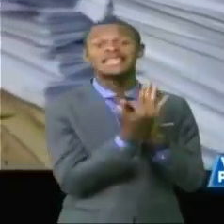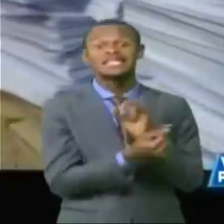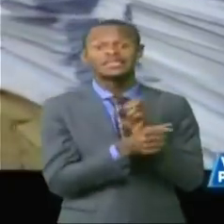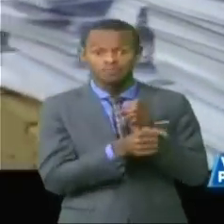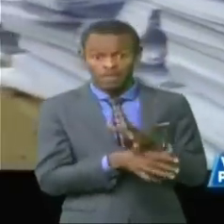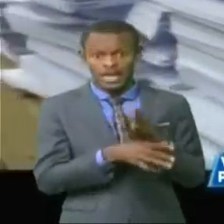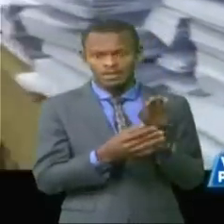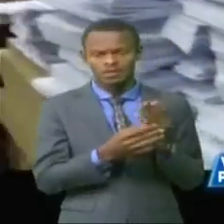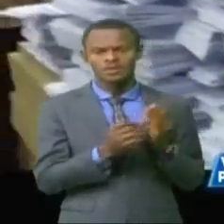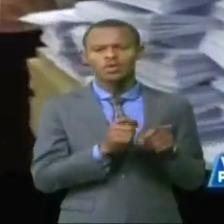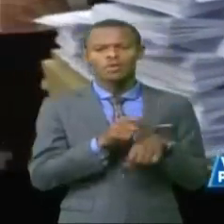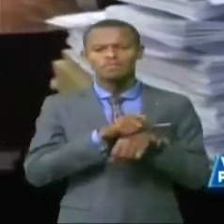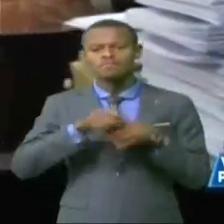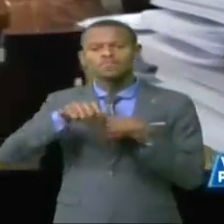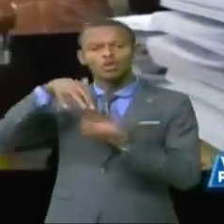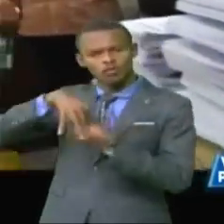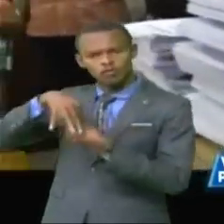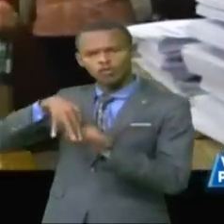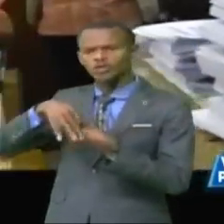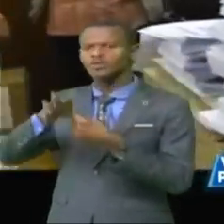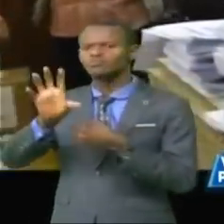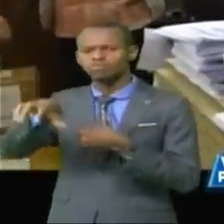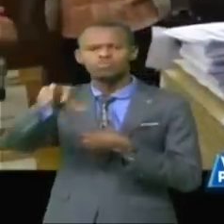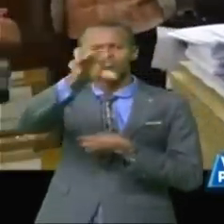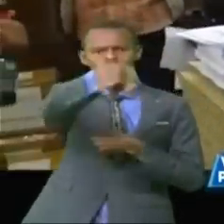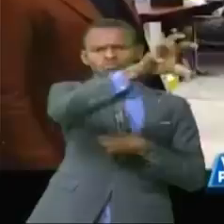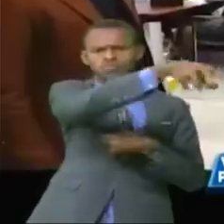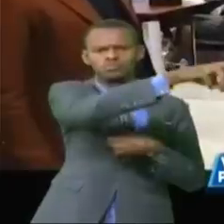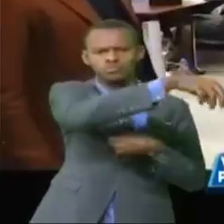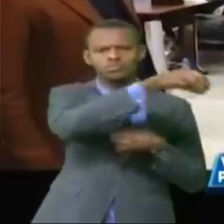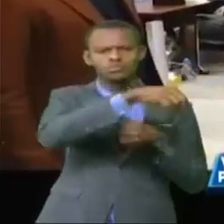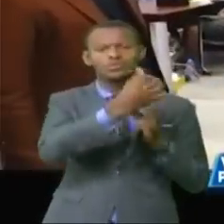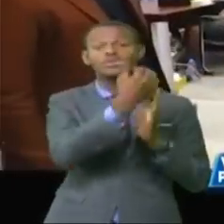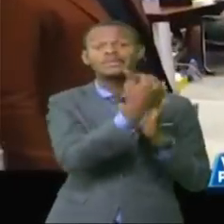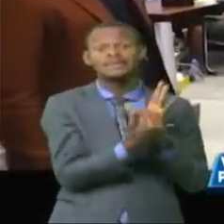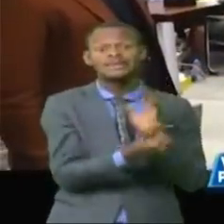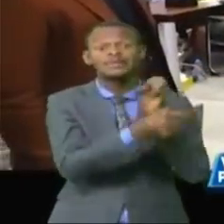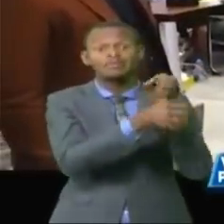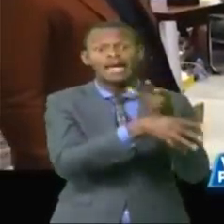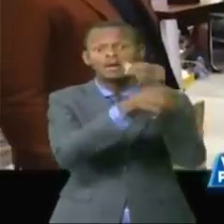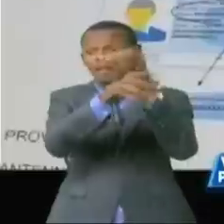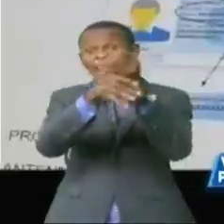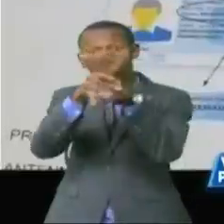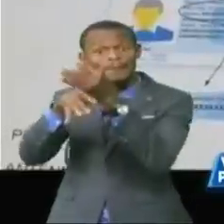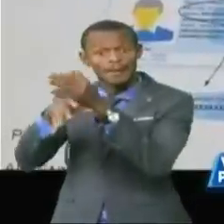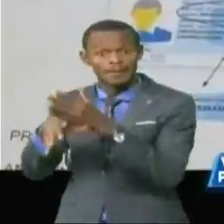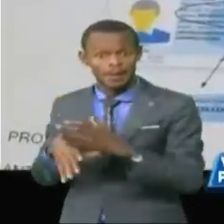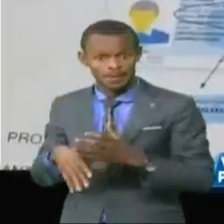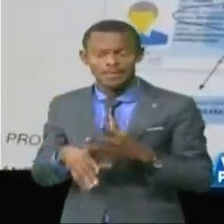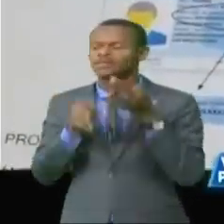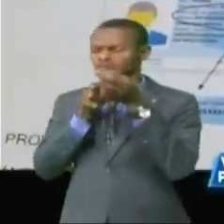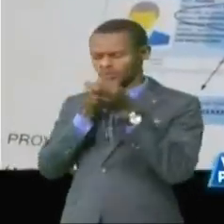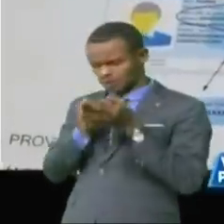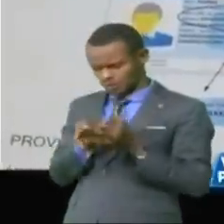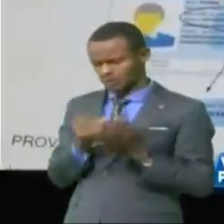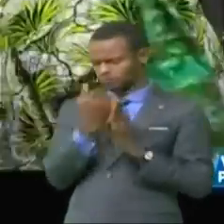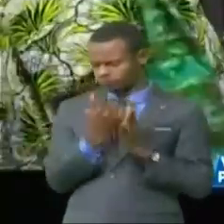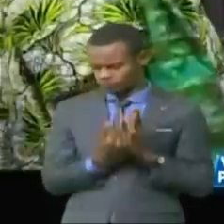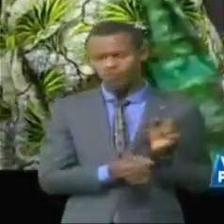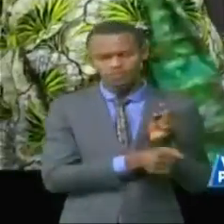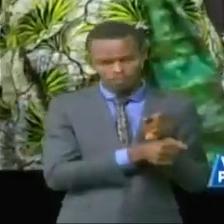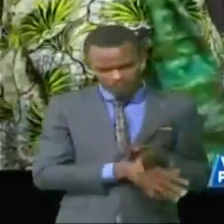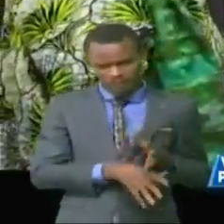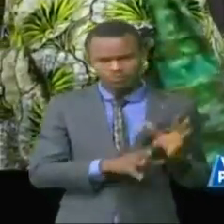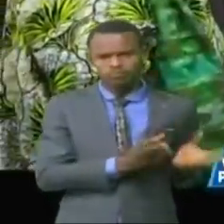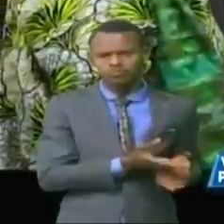les bureaux de vote pour procéder à leur impression brute avant de passer à leur vérification dans l'optique de les conditionner par rapport à l'organisation